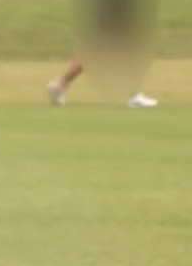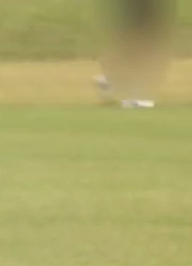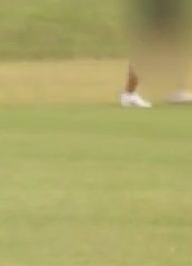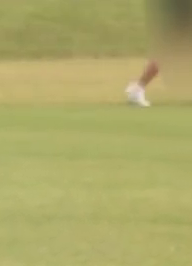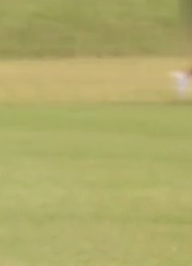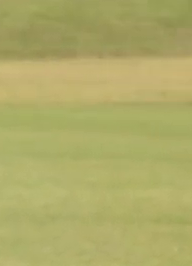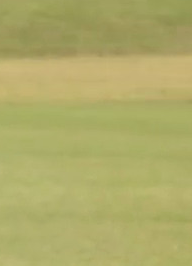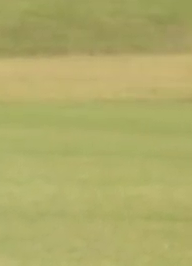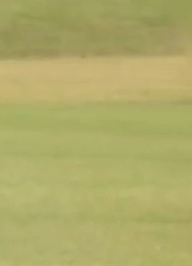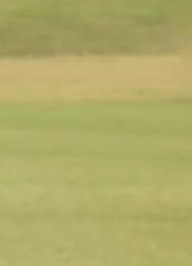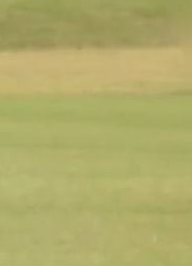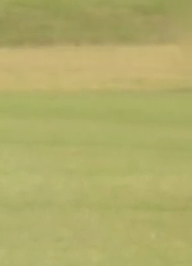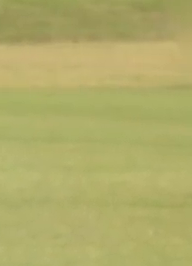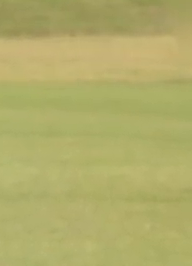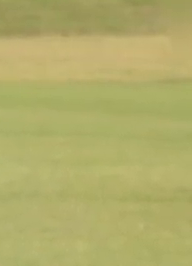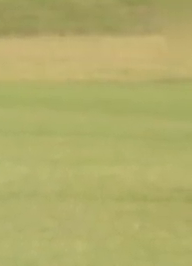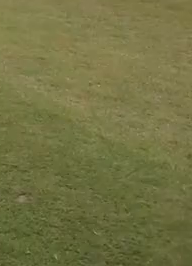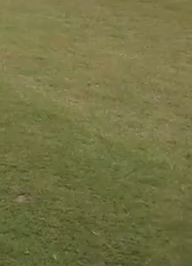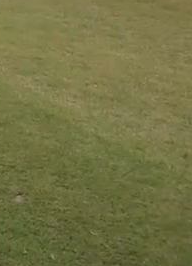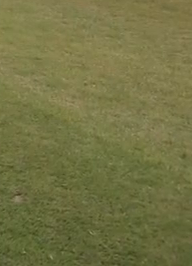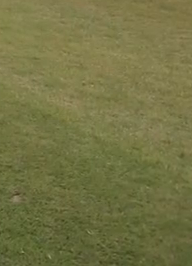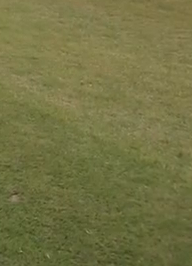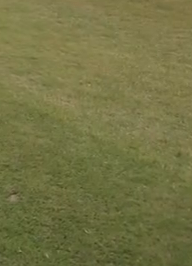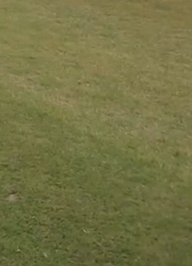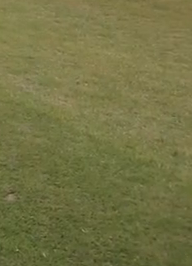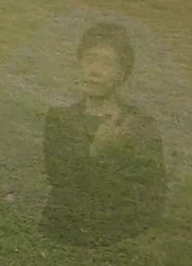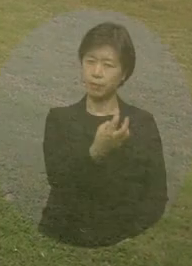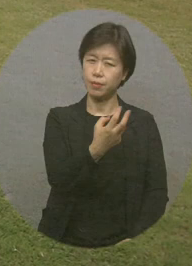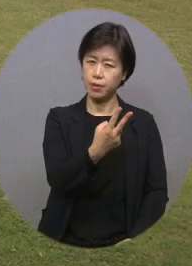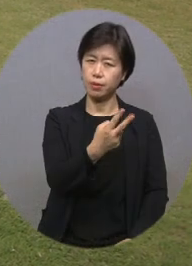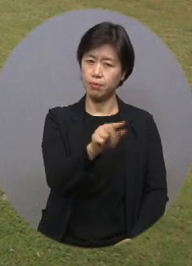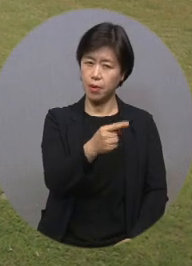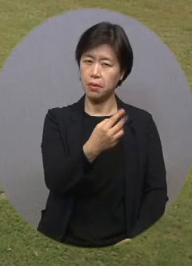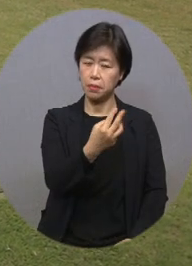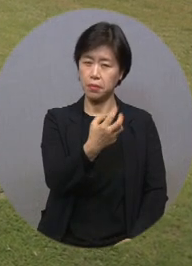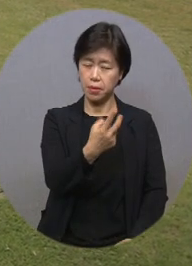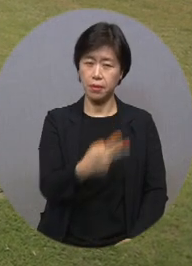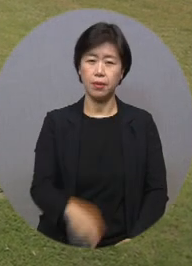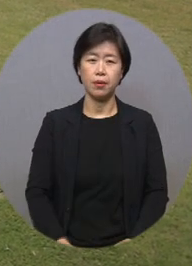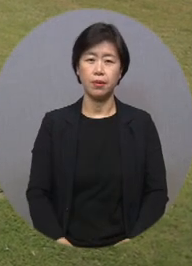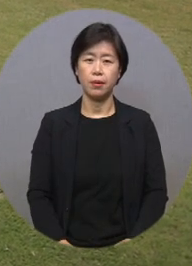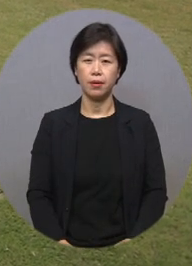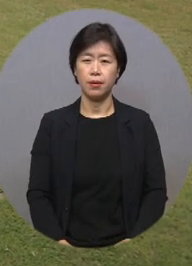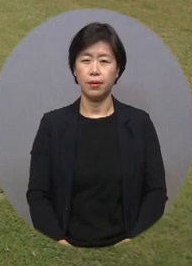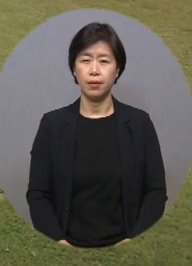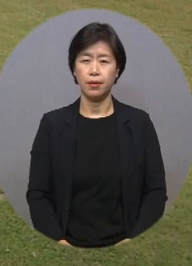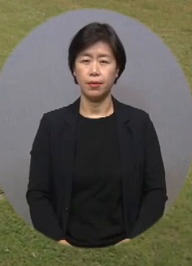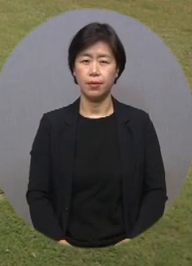132회 하고